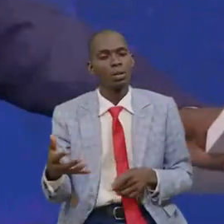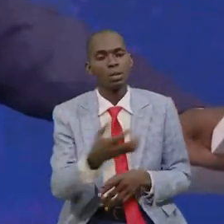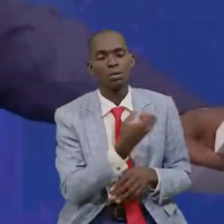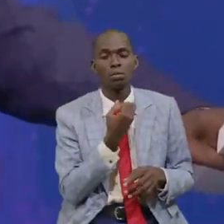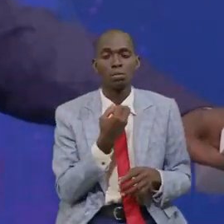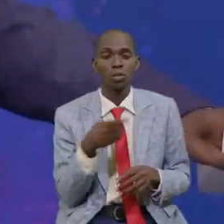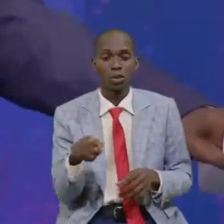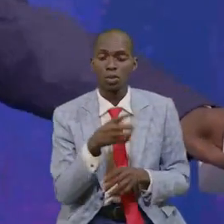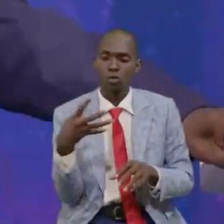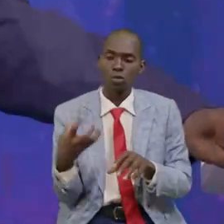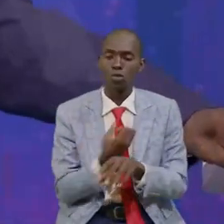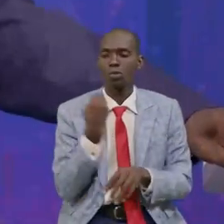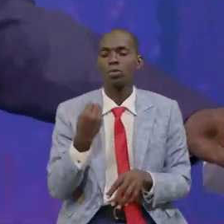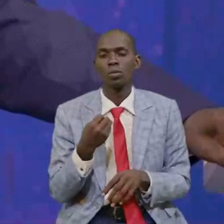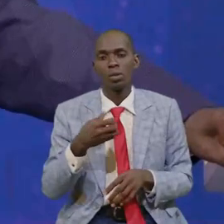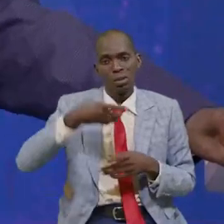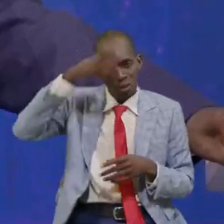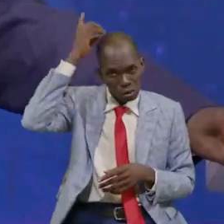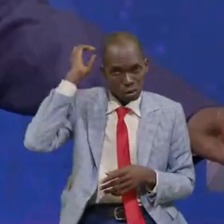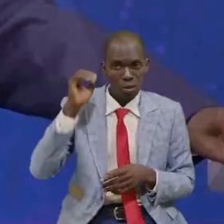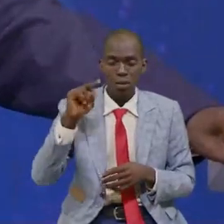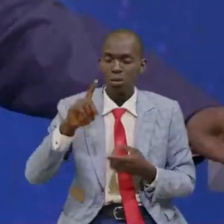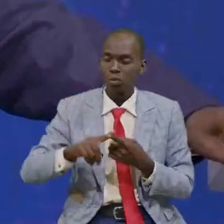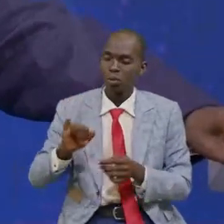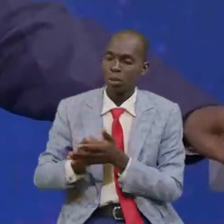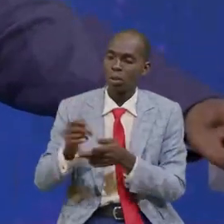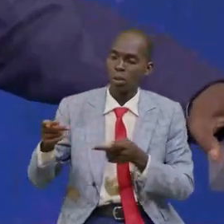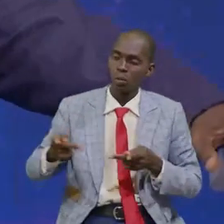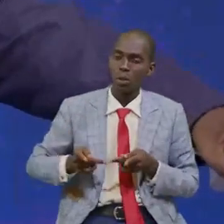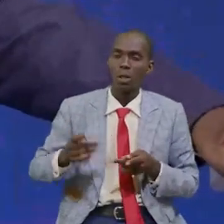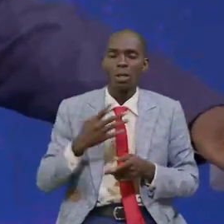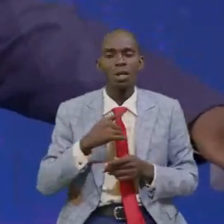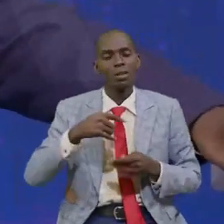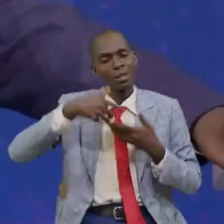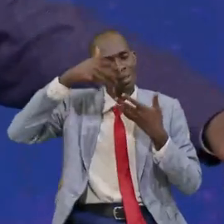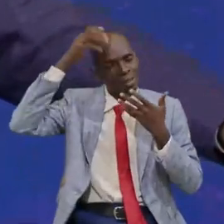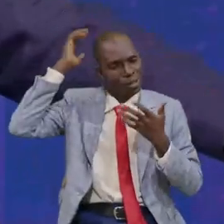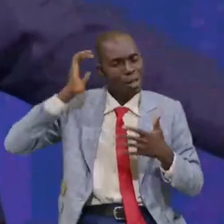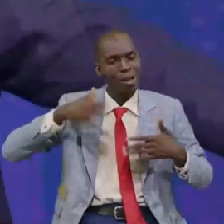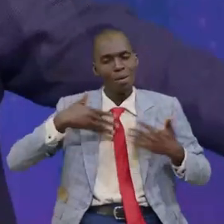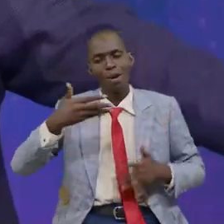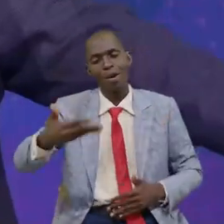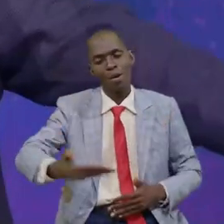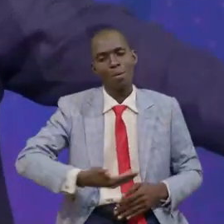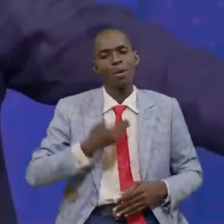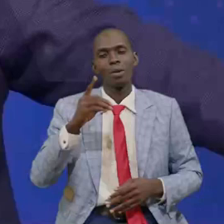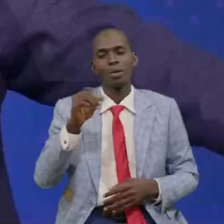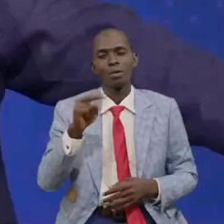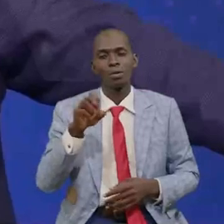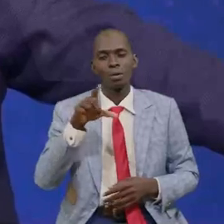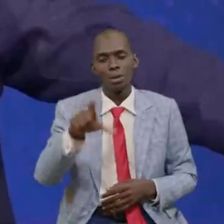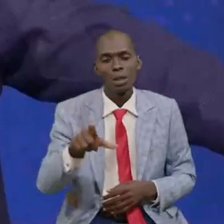Et les lions l'ont accueilli. Et ils se sont couchés. Et il n'a jamais eu